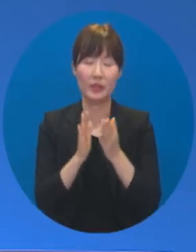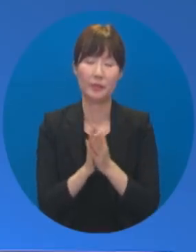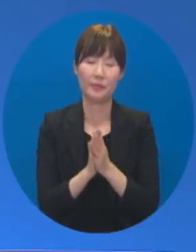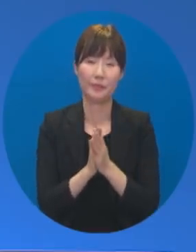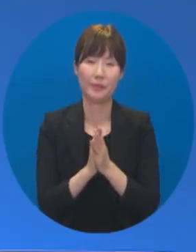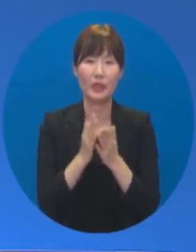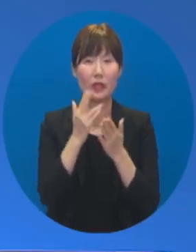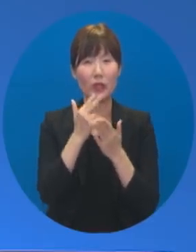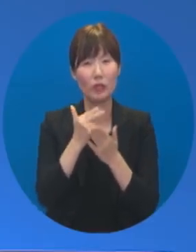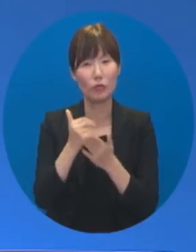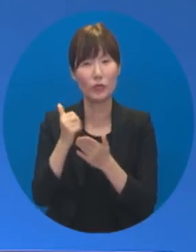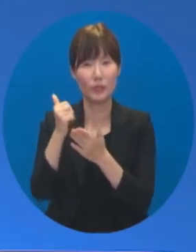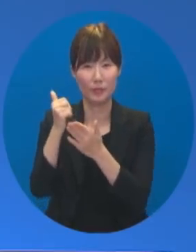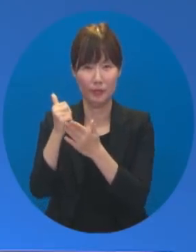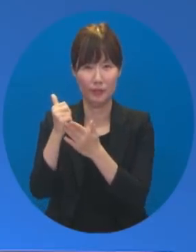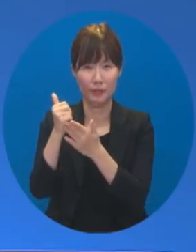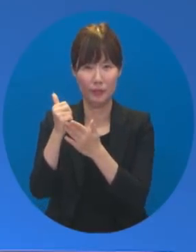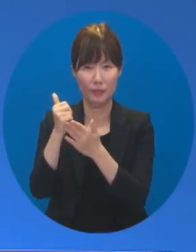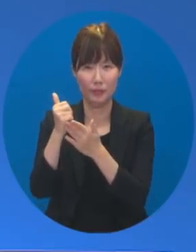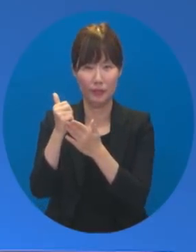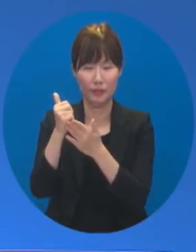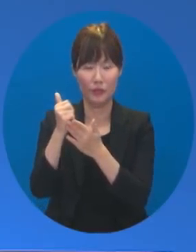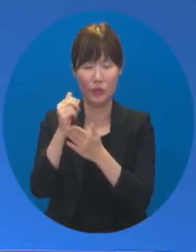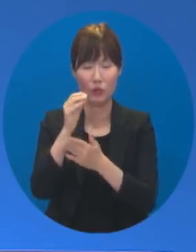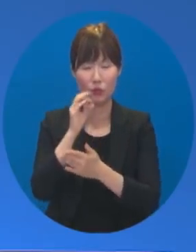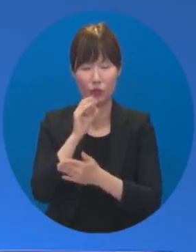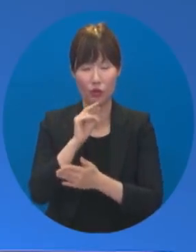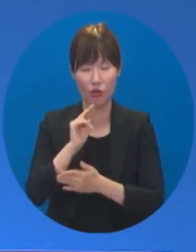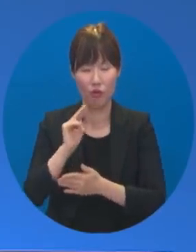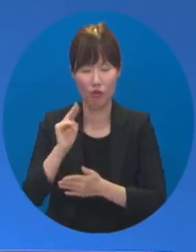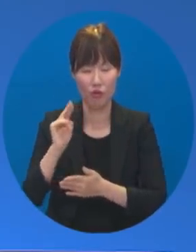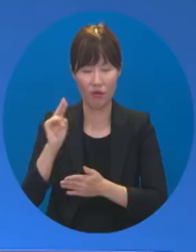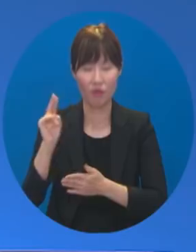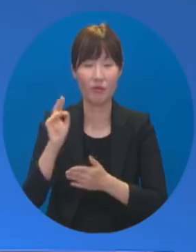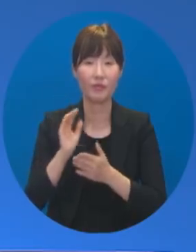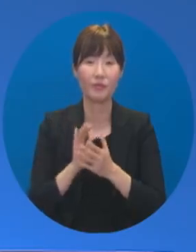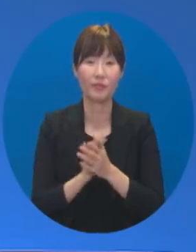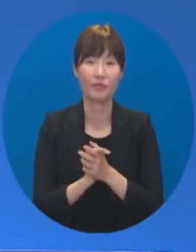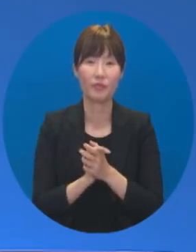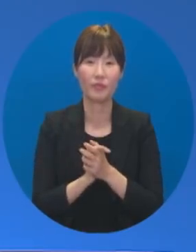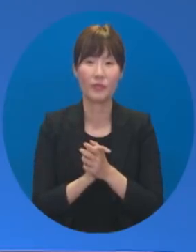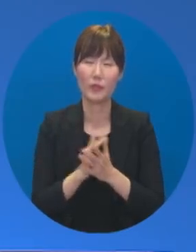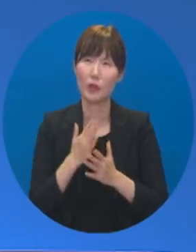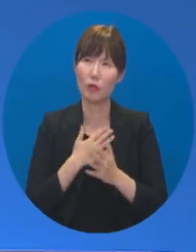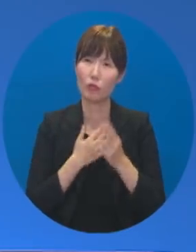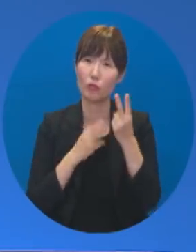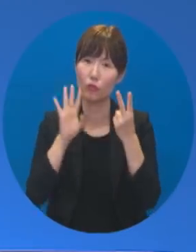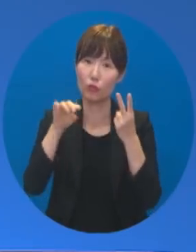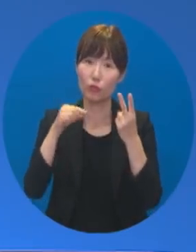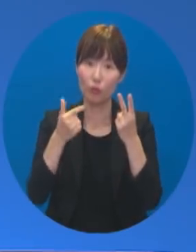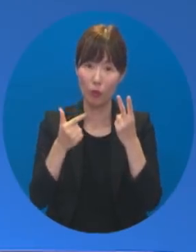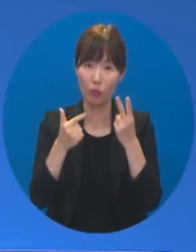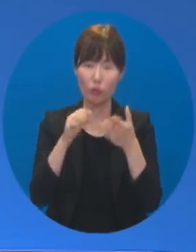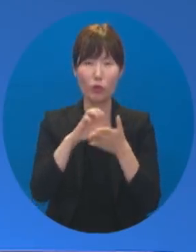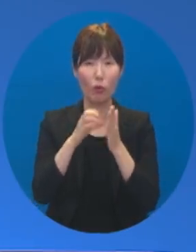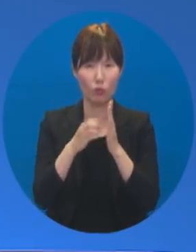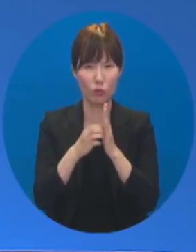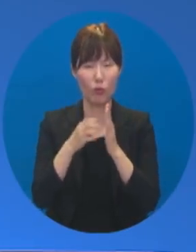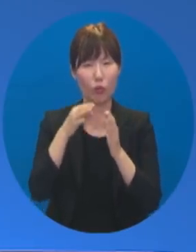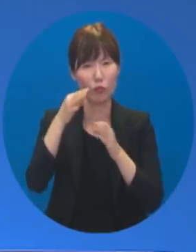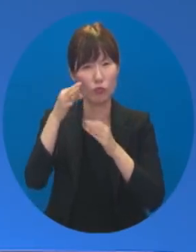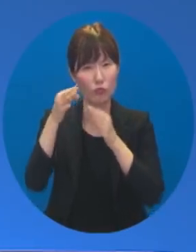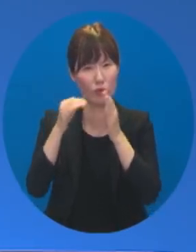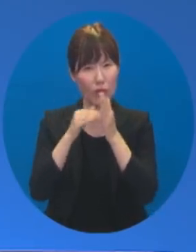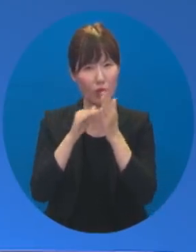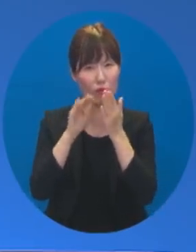주님 하고 불렀습니다. 주님, 주님 두 번을 부른 것 같습니다. 그